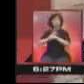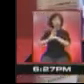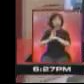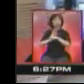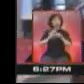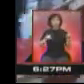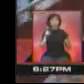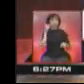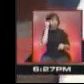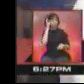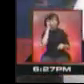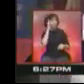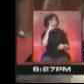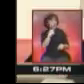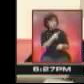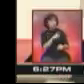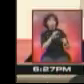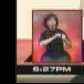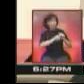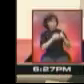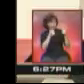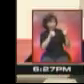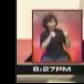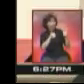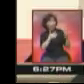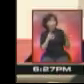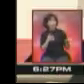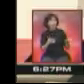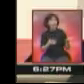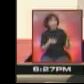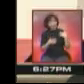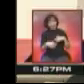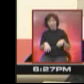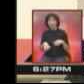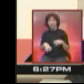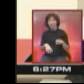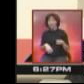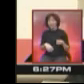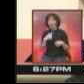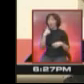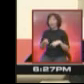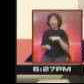hunk actor, no problem! Walang problema. Hinalikan ko si Vice na